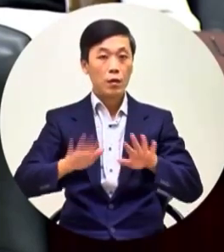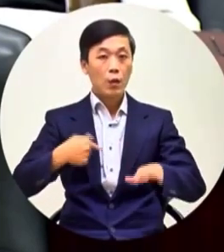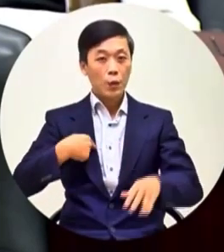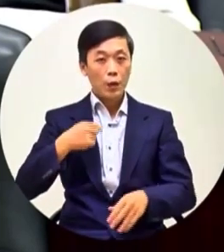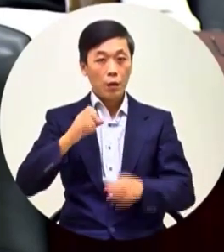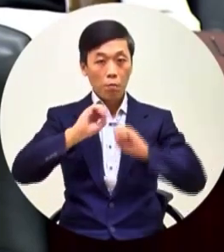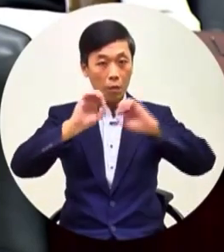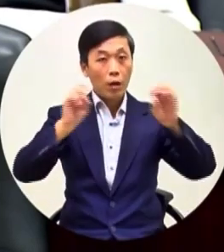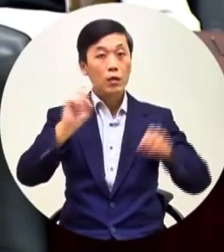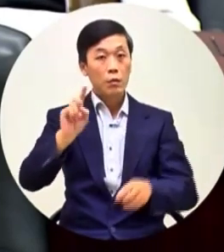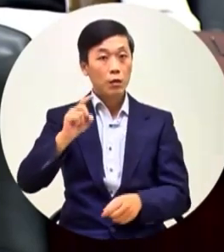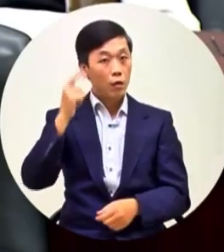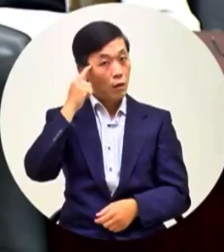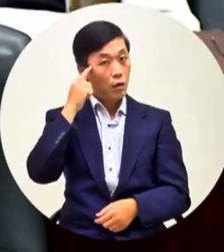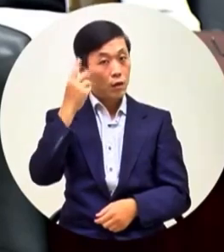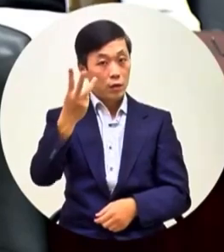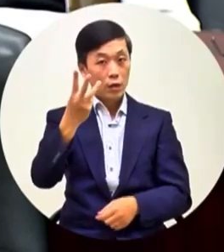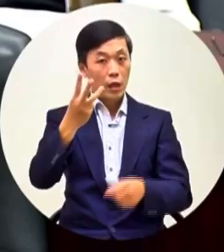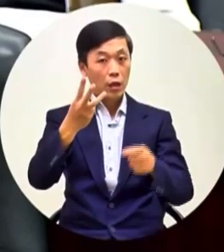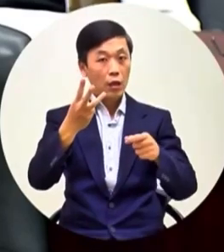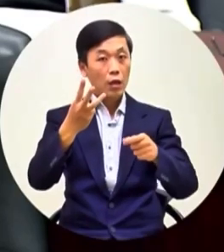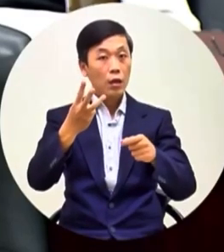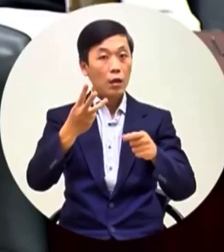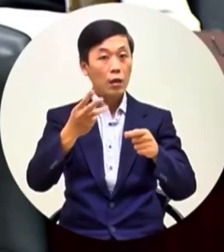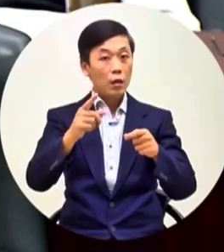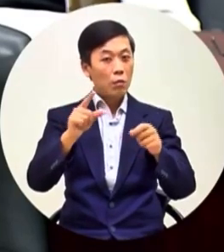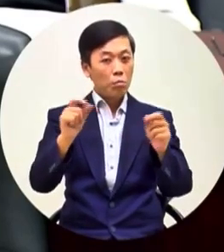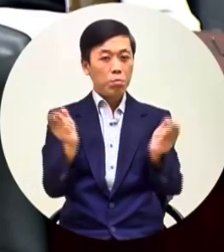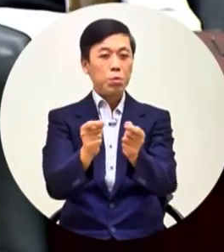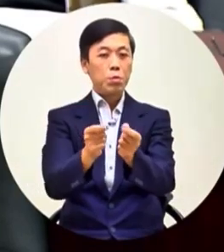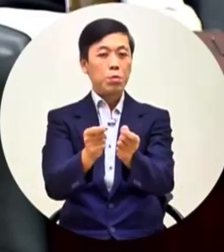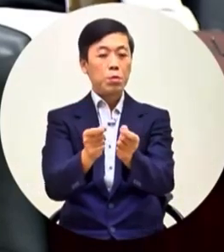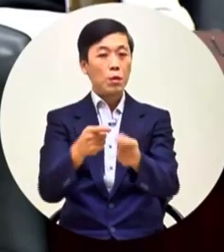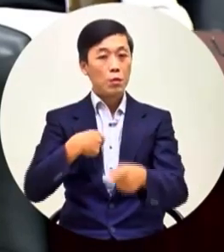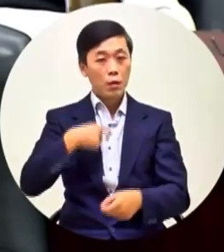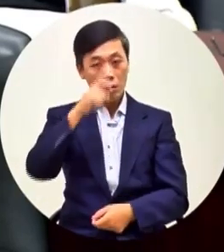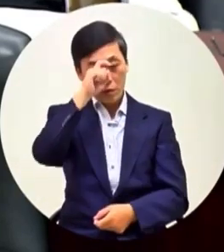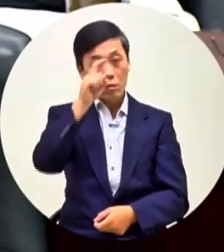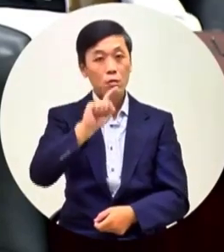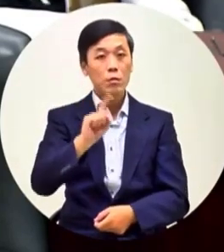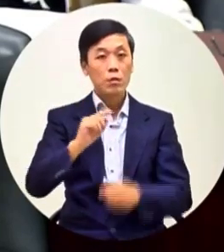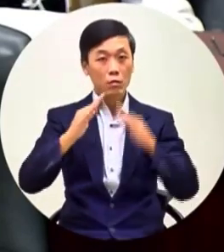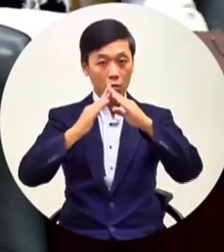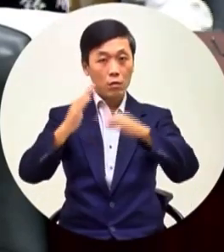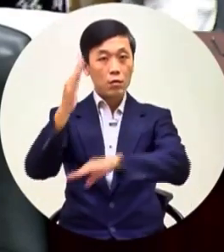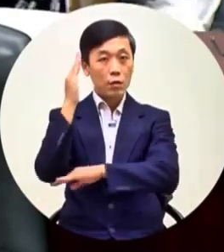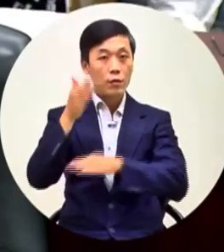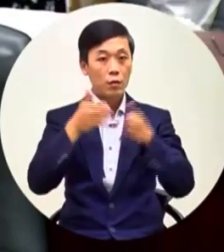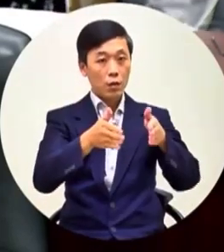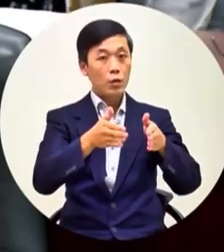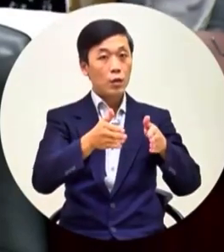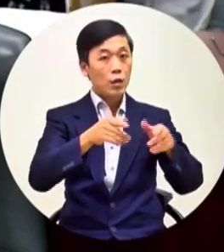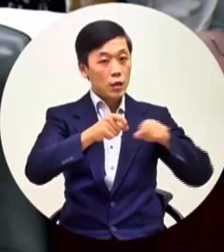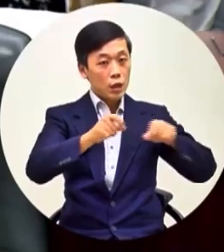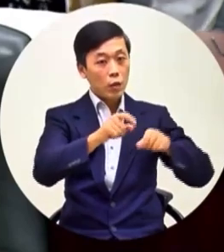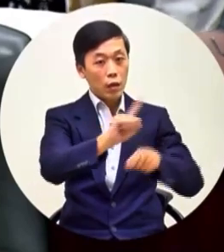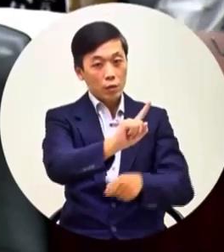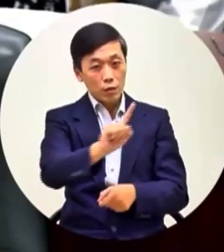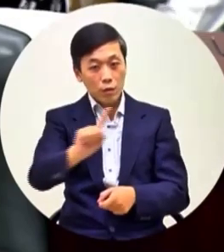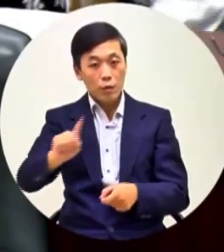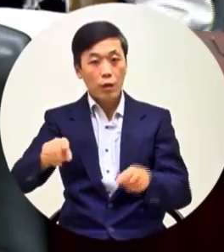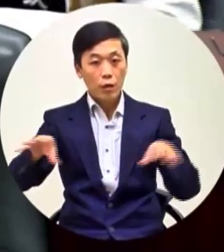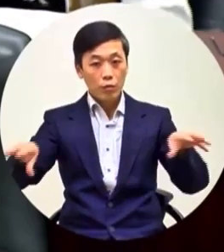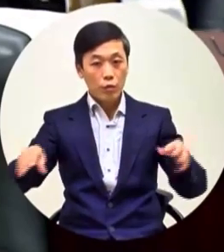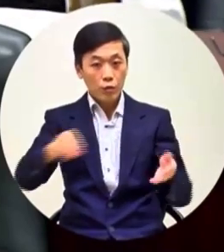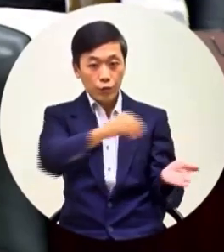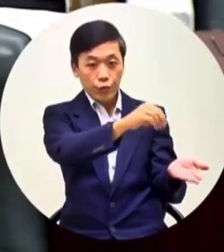吁，这三天不是很长的时间。那我们希望就是市府把相关的方案都拿出来报告之后，